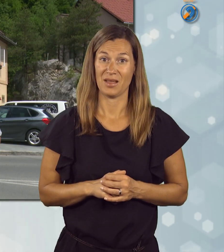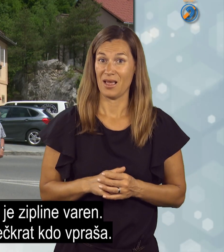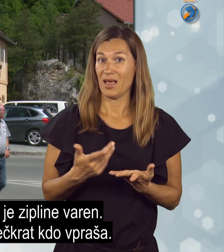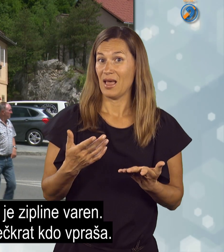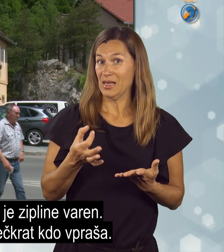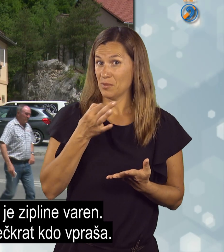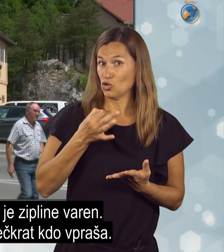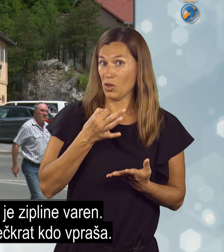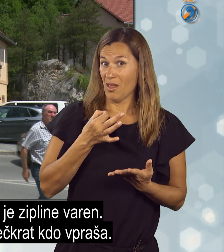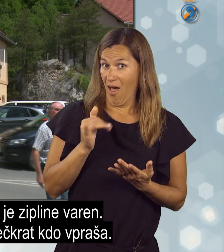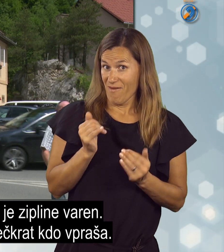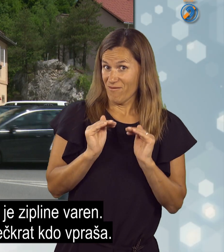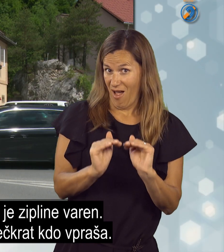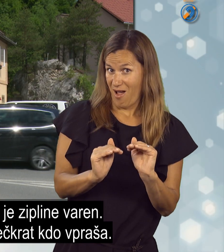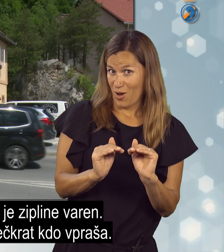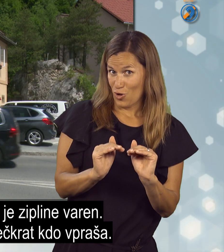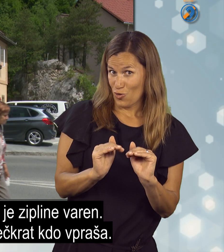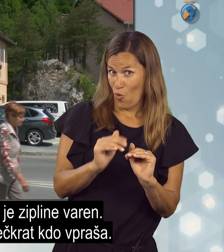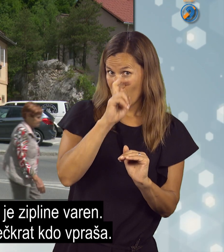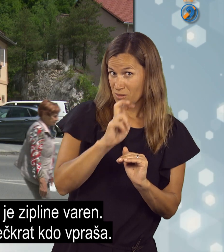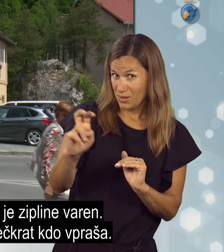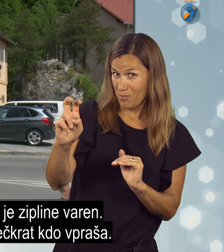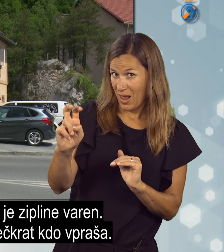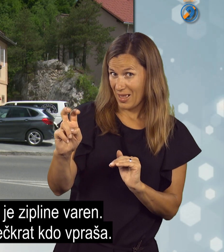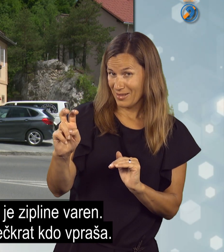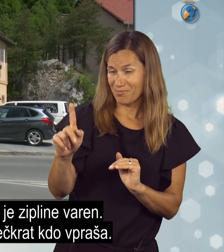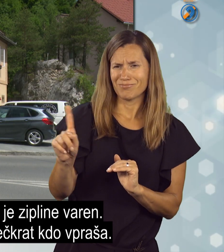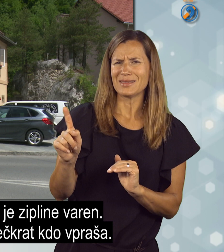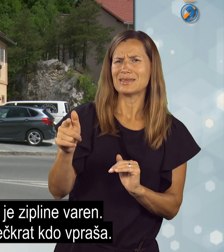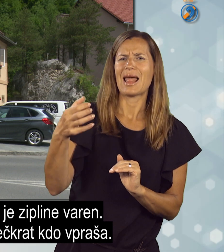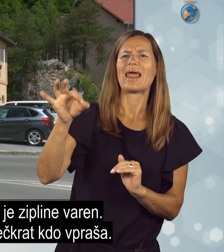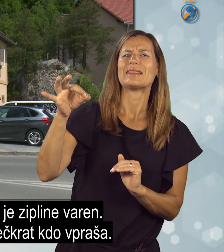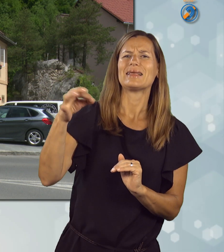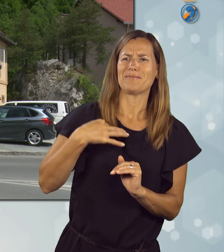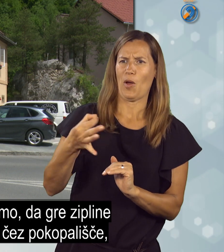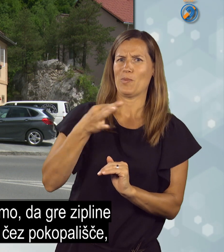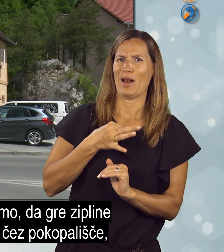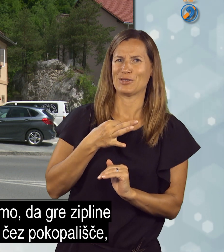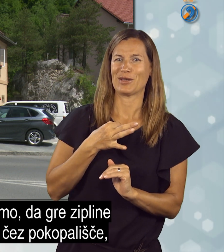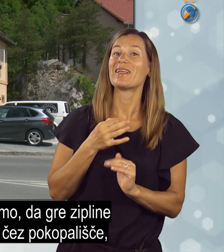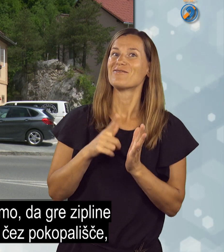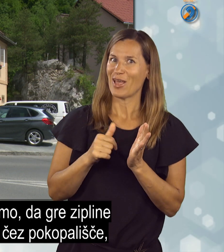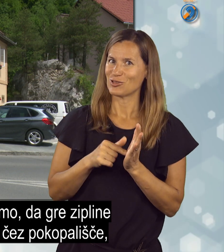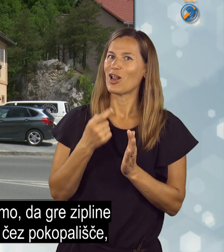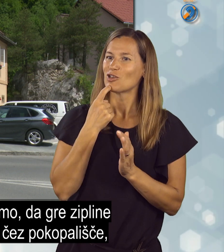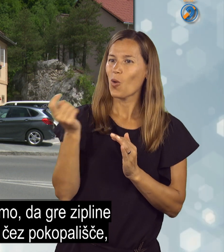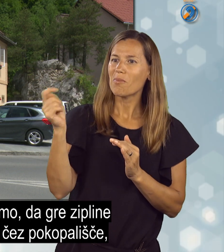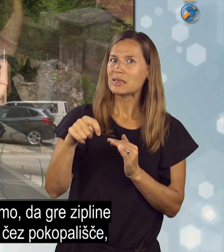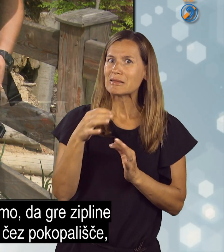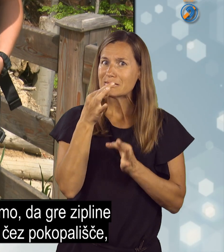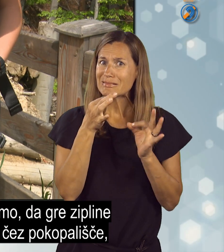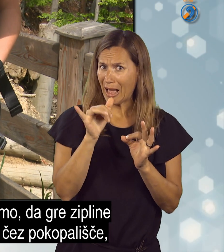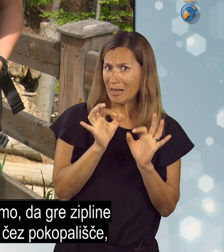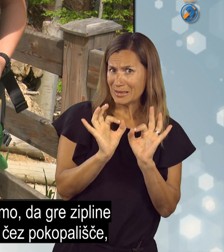No, sprašujete me glede varnosti ziplina, pa to niste edini, ki to sprašujete, a ne? Večkrat kdo pride in to